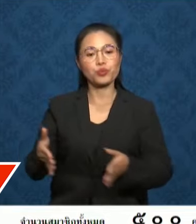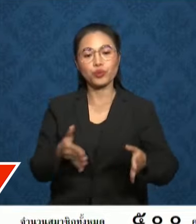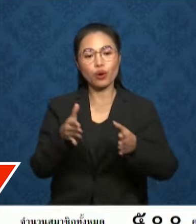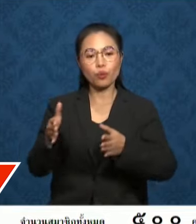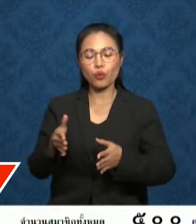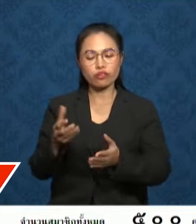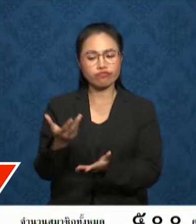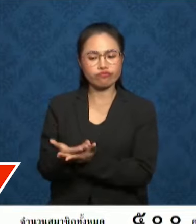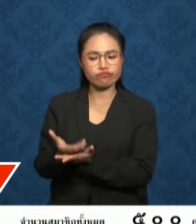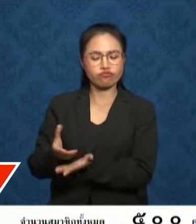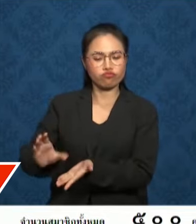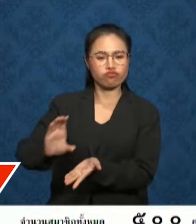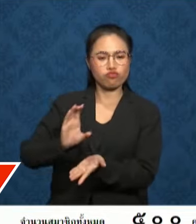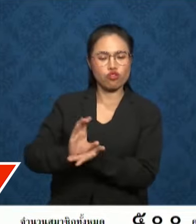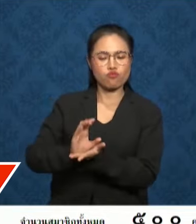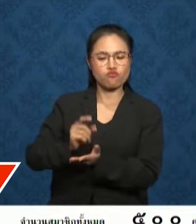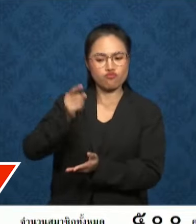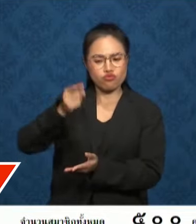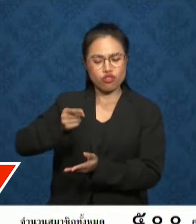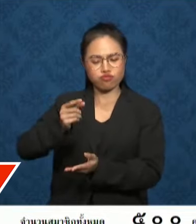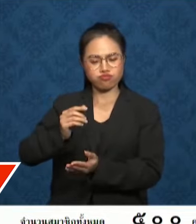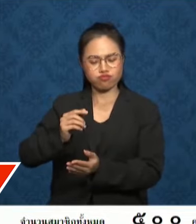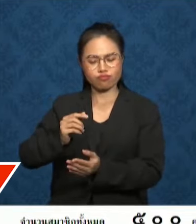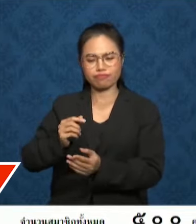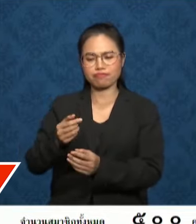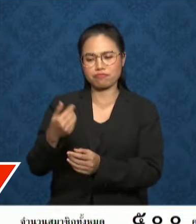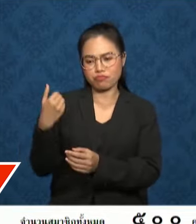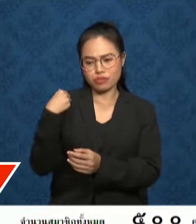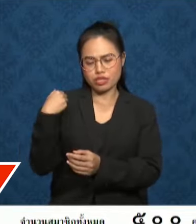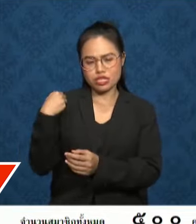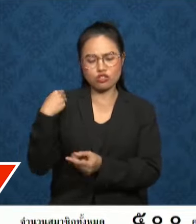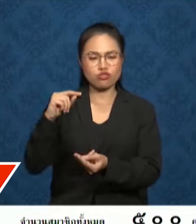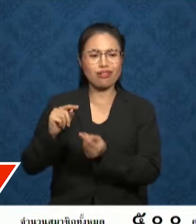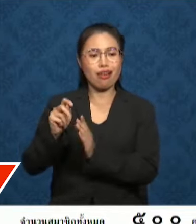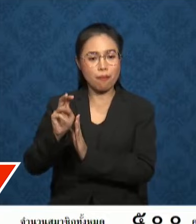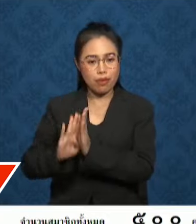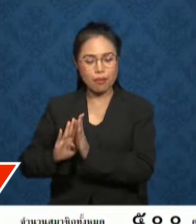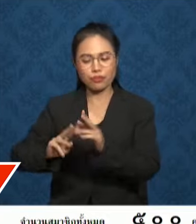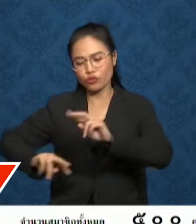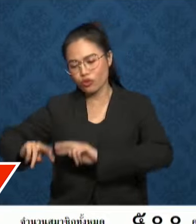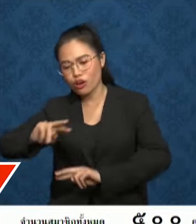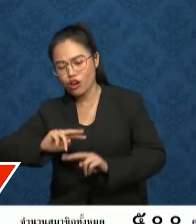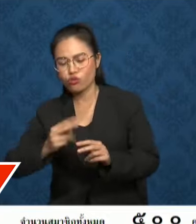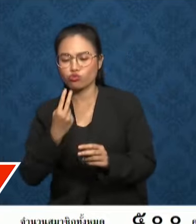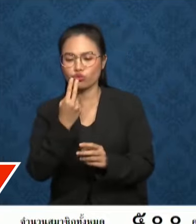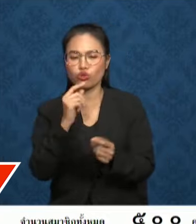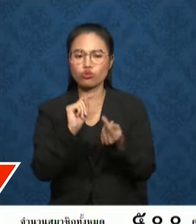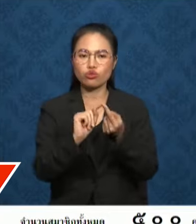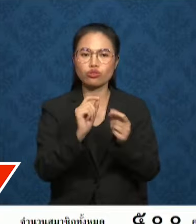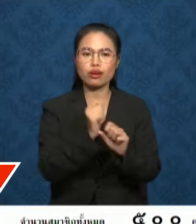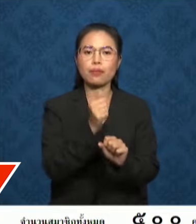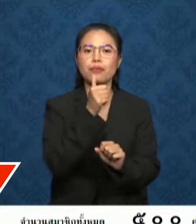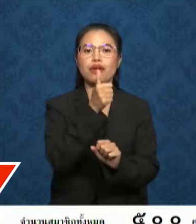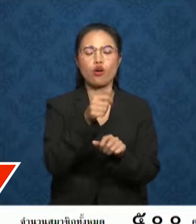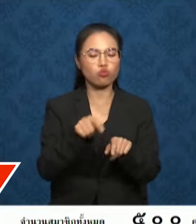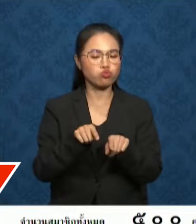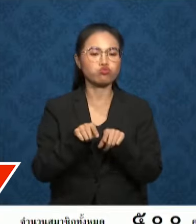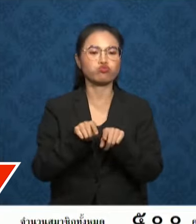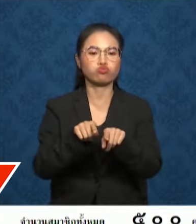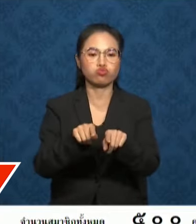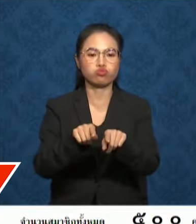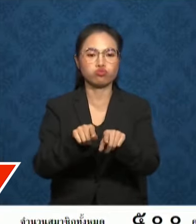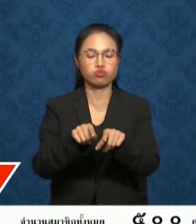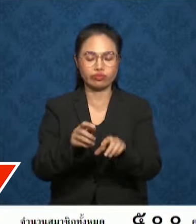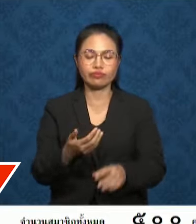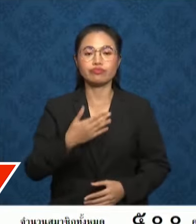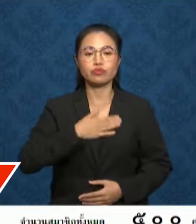มาณทพงปรฐนานั้นควรจะต้องสร้างสมดูวิในการคลังและการพัฒนาที่ยั่งยืนควบคู่กัไปครับผมคิดว่า